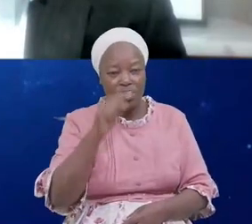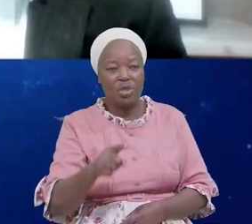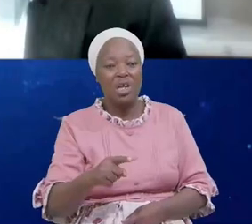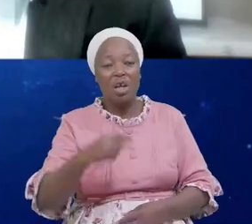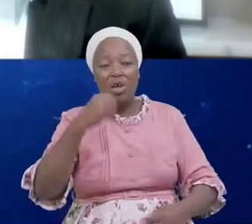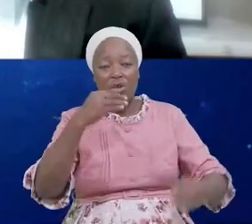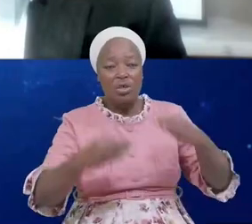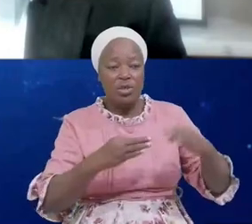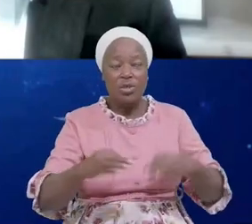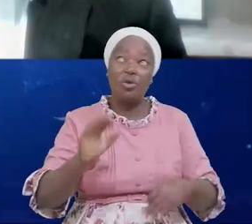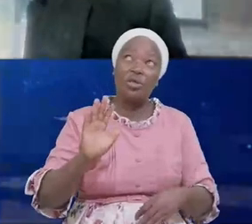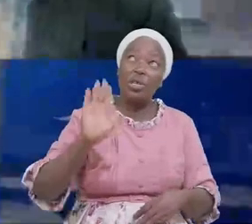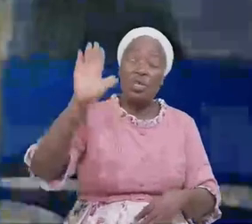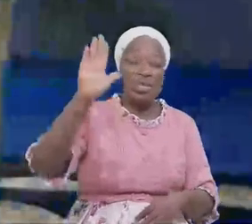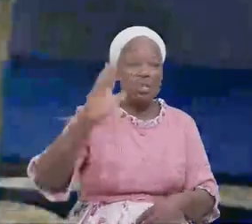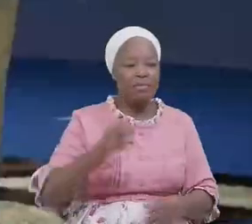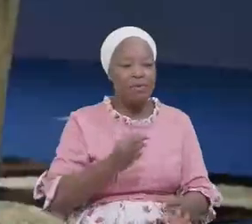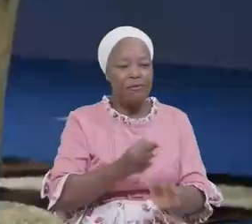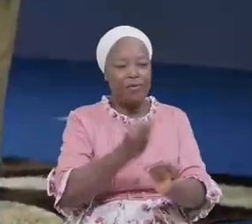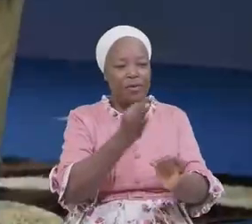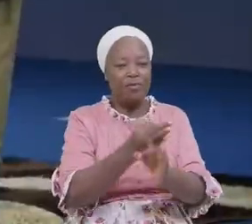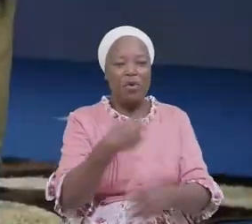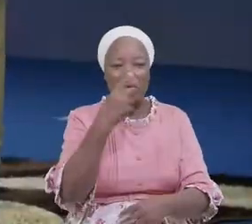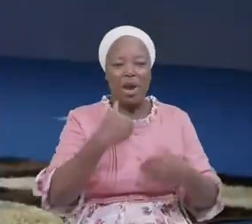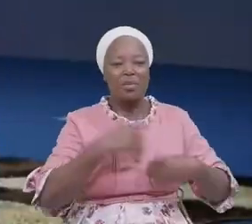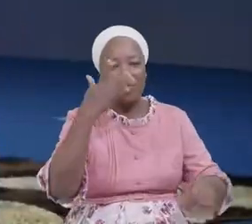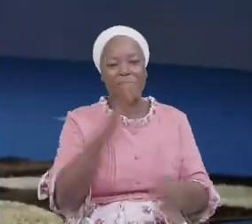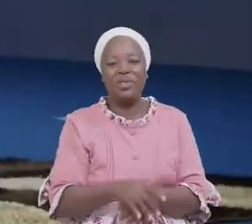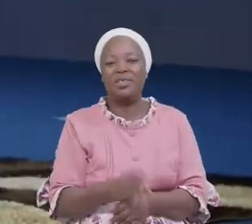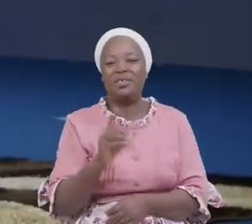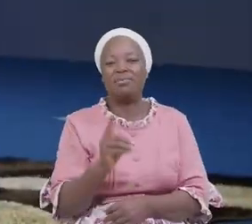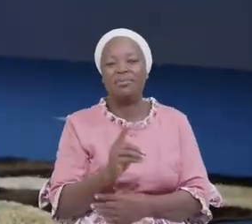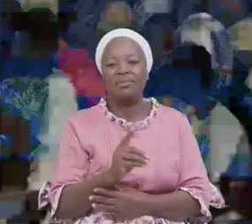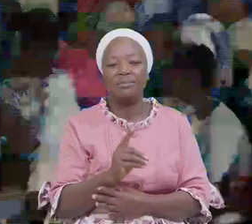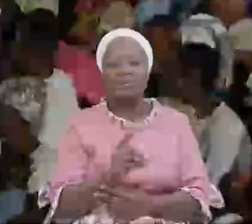Parce qu'elle crut à la fidélité de celui qui avait fait la promesse.